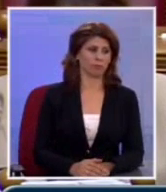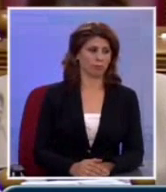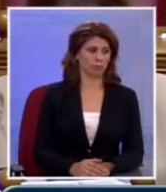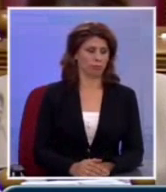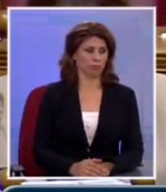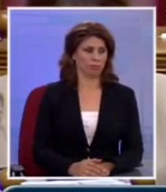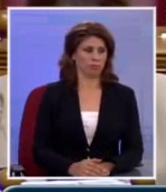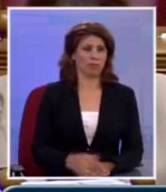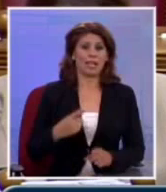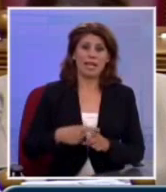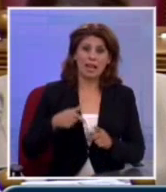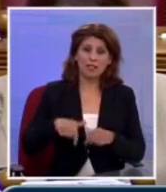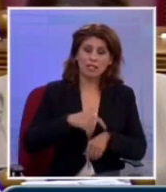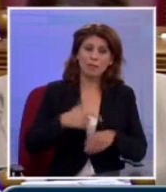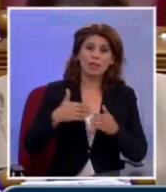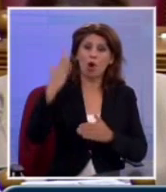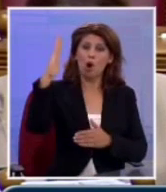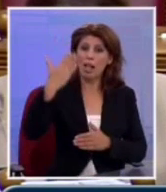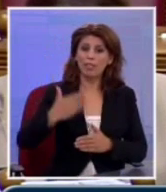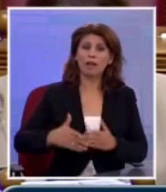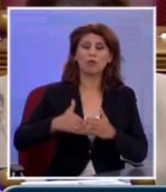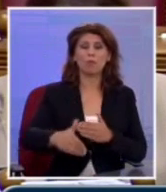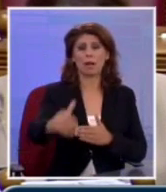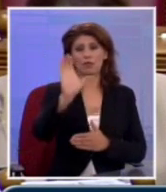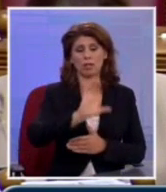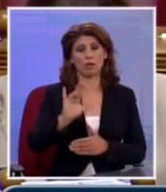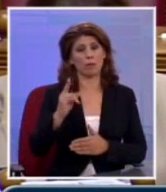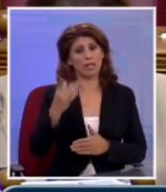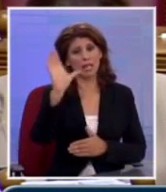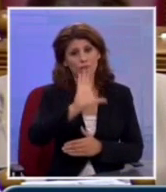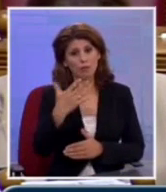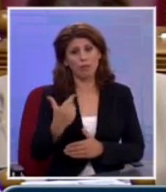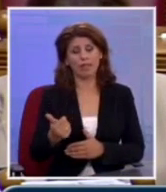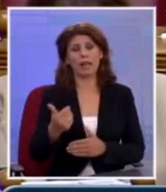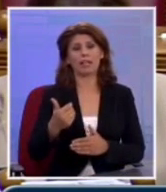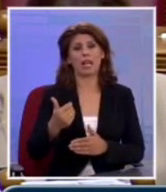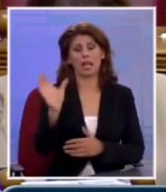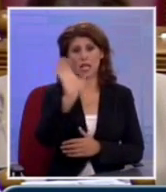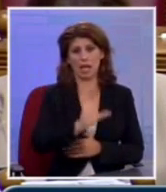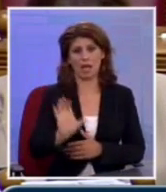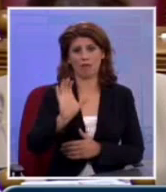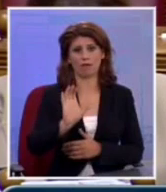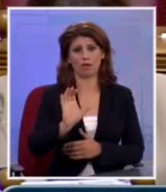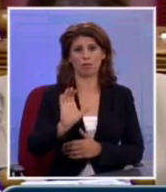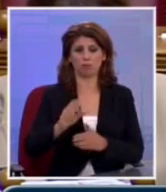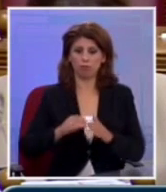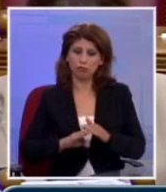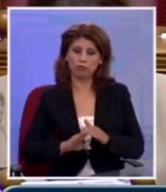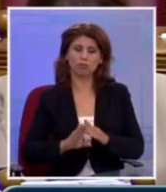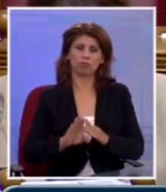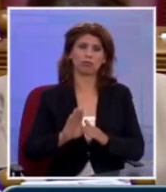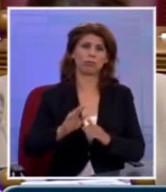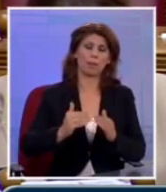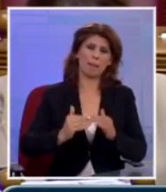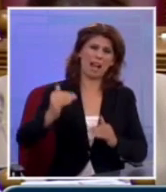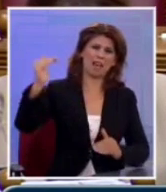καθρέφτης του μέλλοντος της Ευρώπης. Είτε η Ευρώπη θα είναι η Ευρώπη των ανερχόμενων κοινωνικών ανισοτήτων,